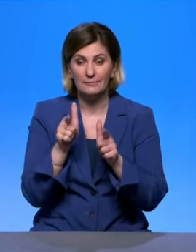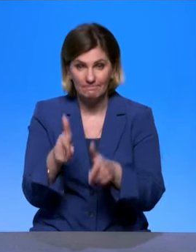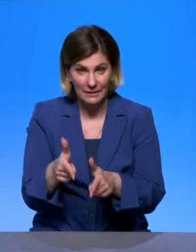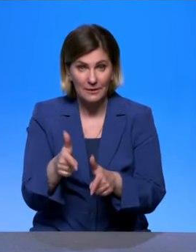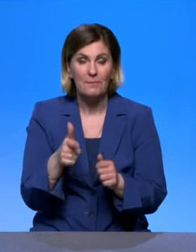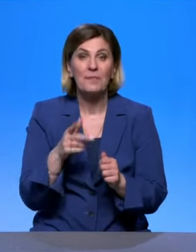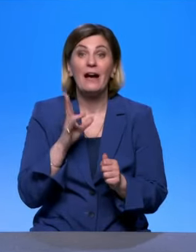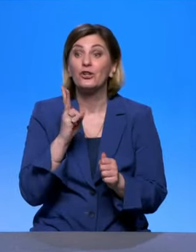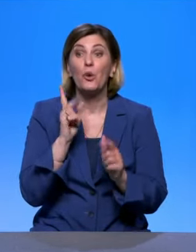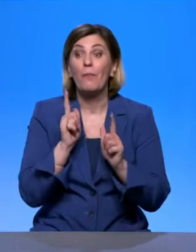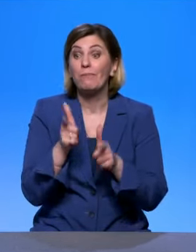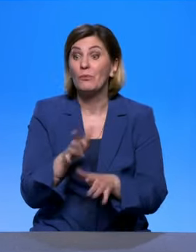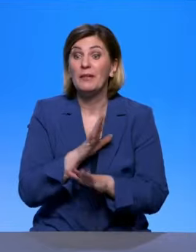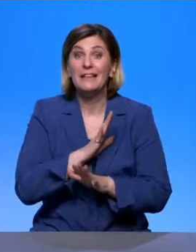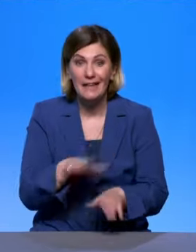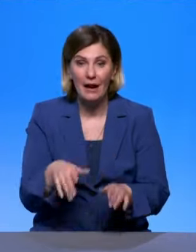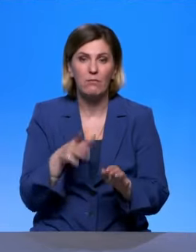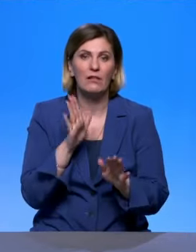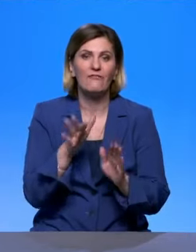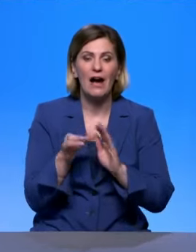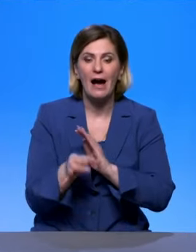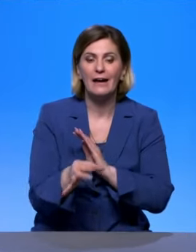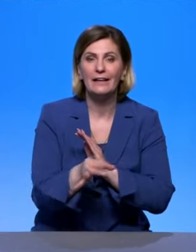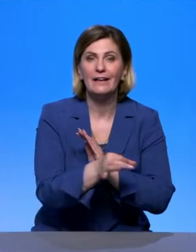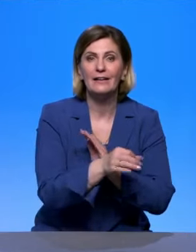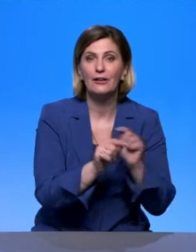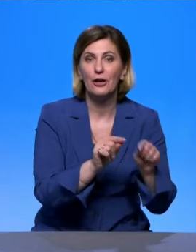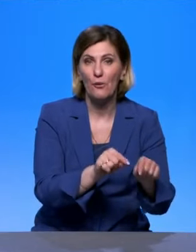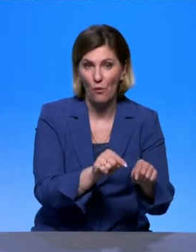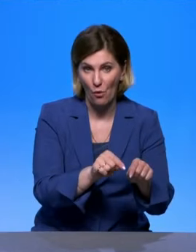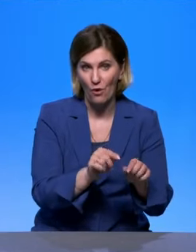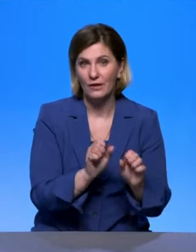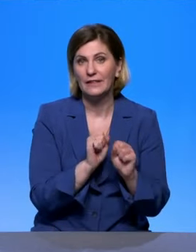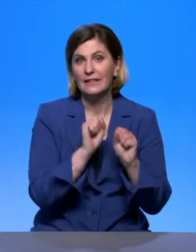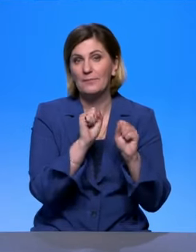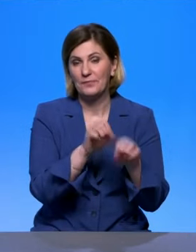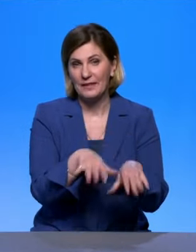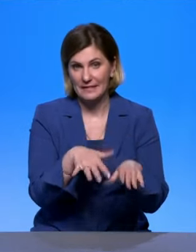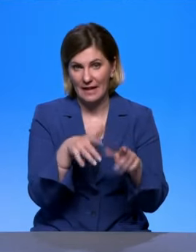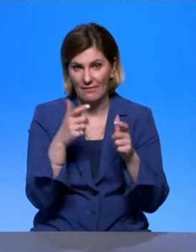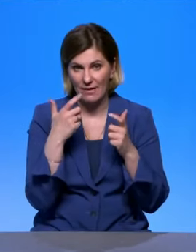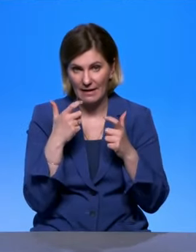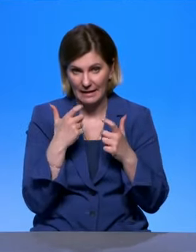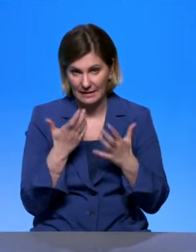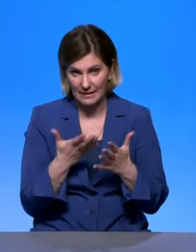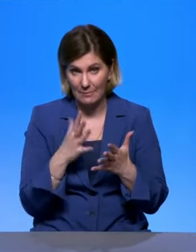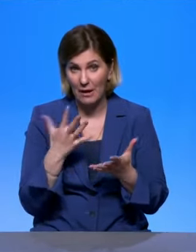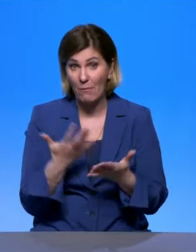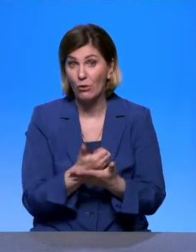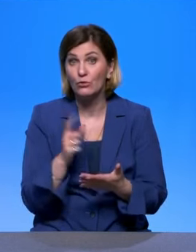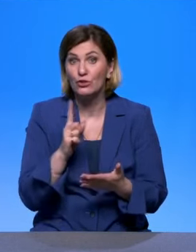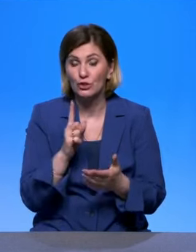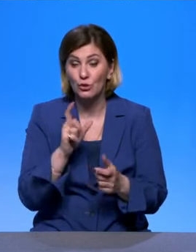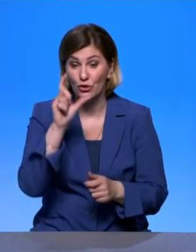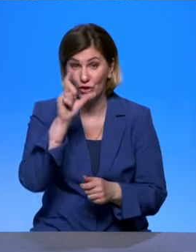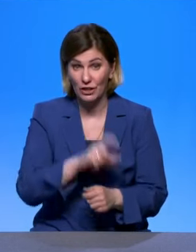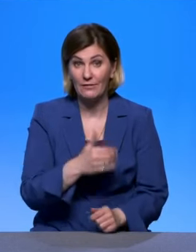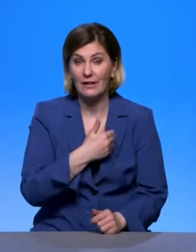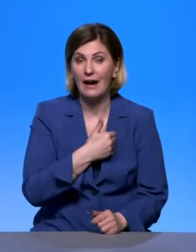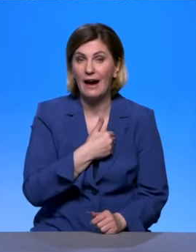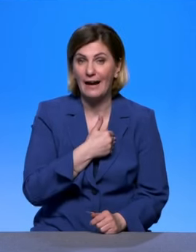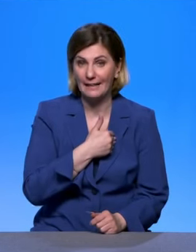регионы. Еще раз сдавали экзамены, перед этим в школе сдавали экзамены. То есть им и получается, что человек, который хотел поступить, он сначала